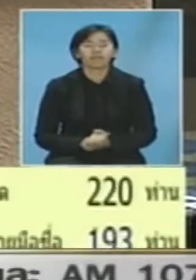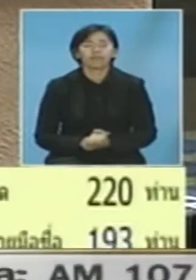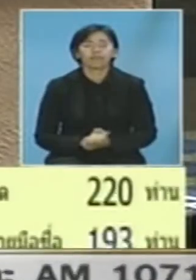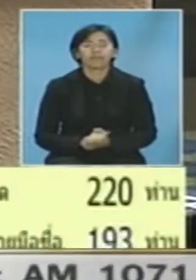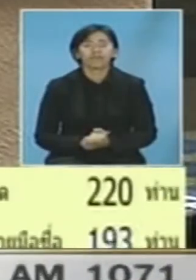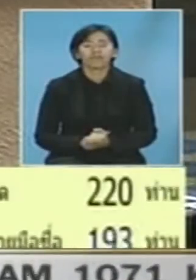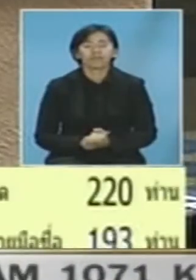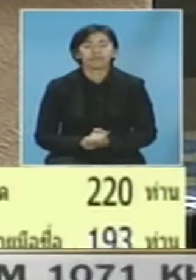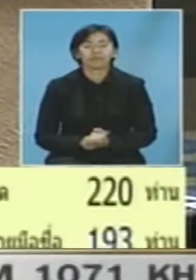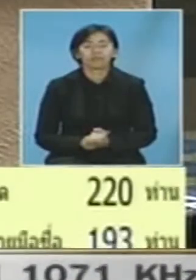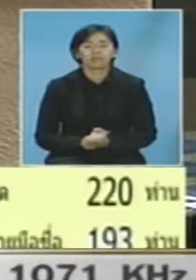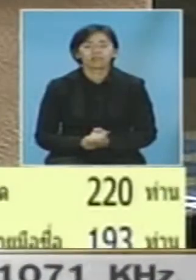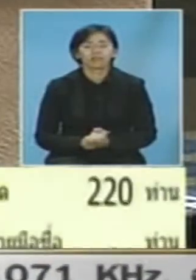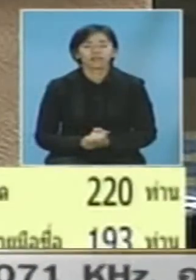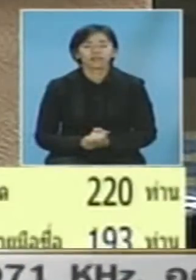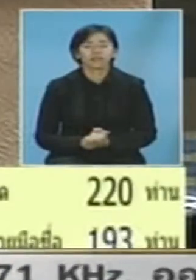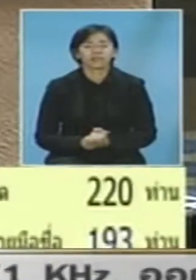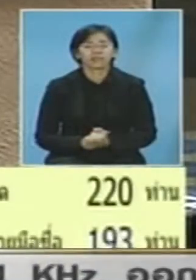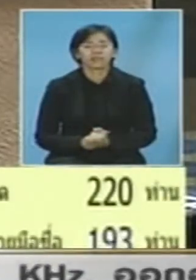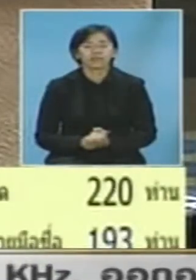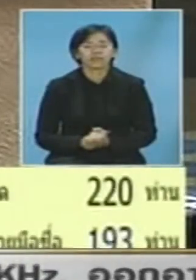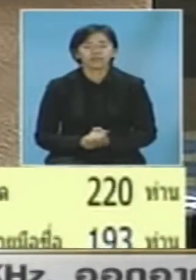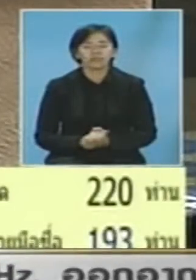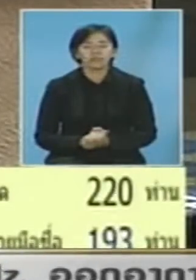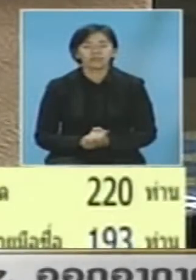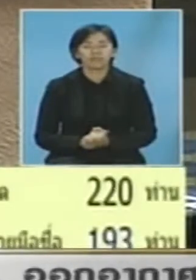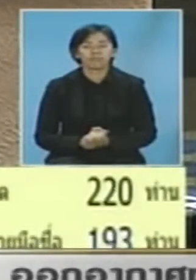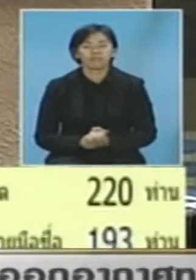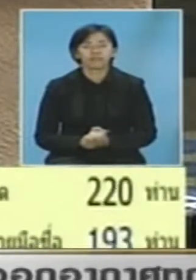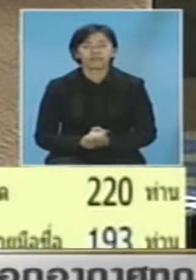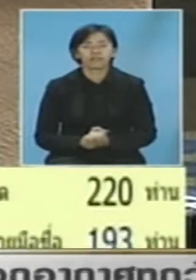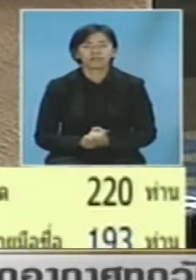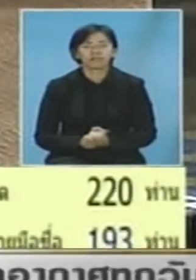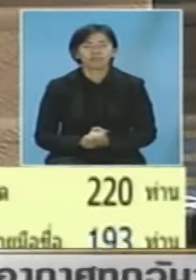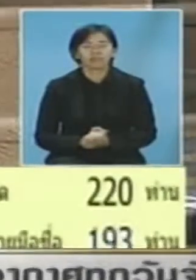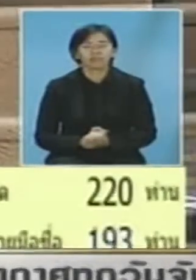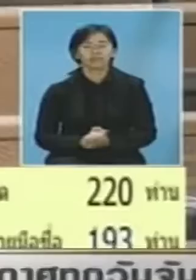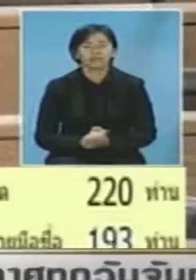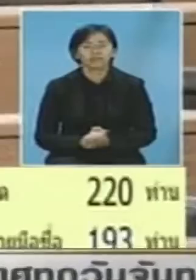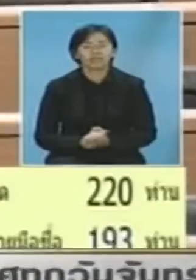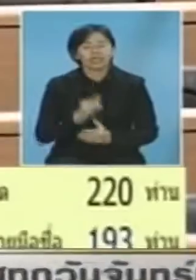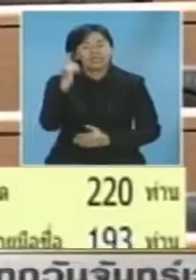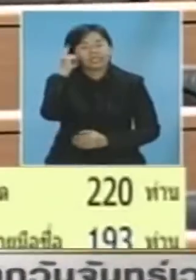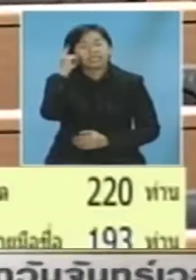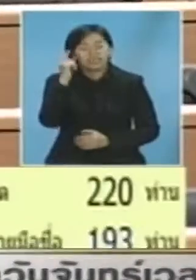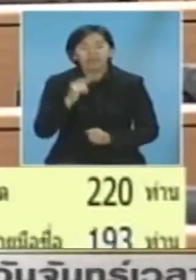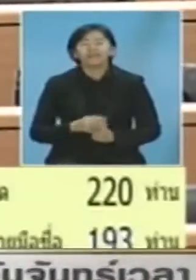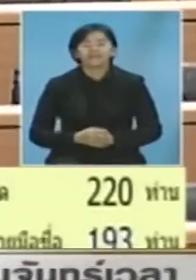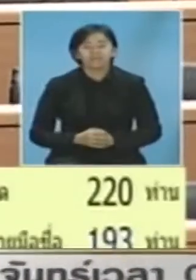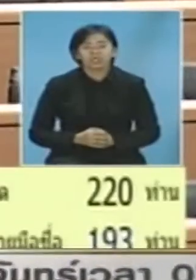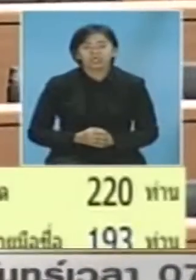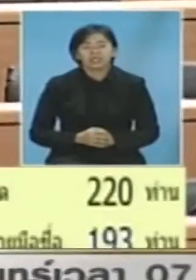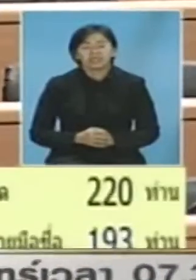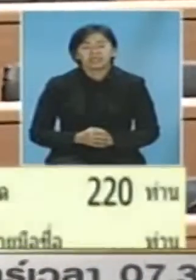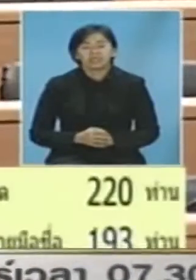จึงถึงเวลาถึงโอกาสอันเ